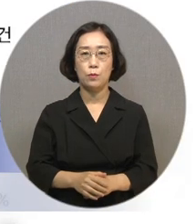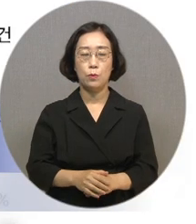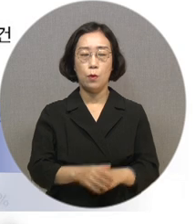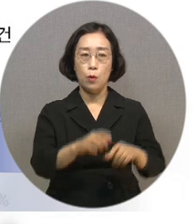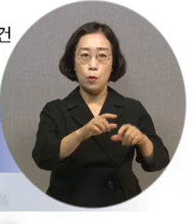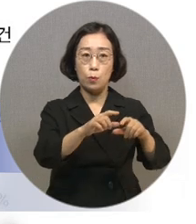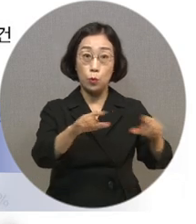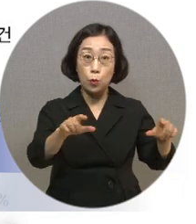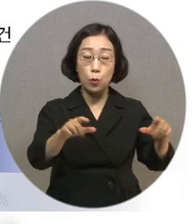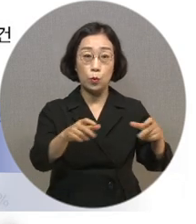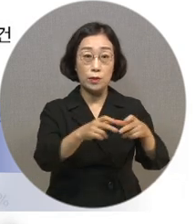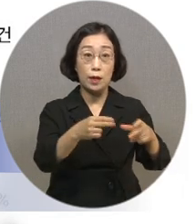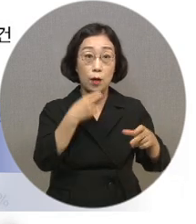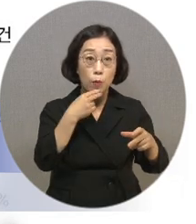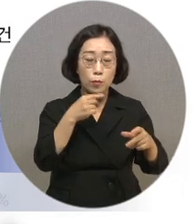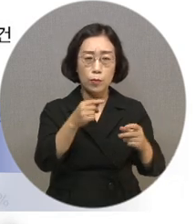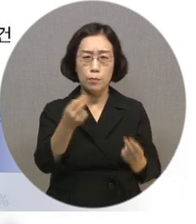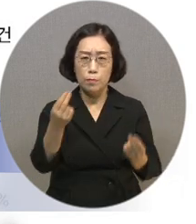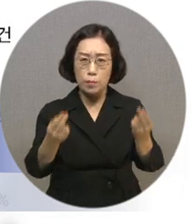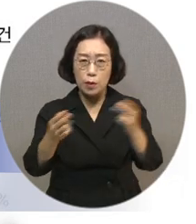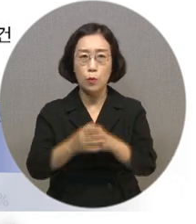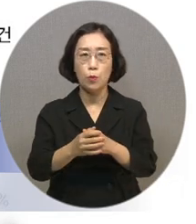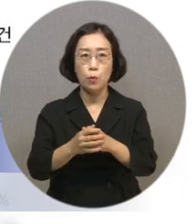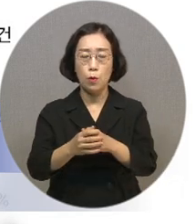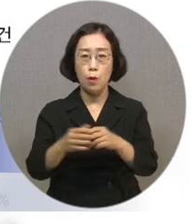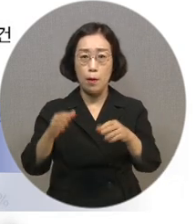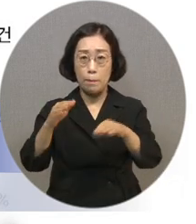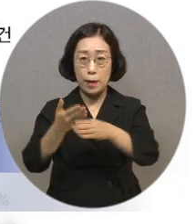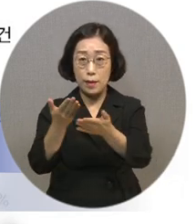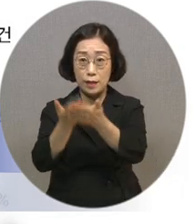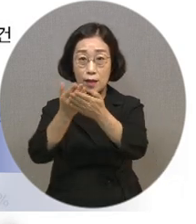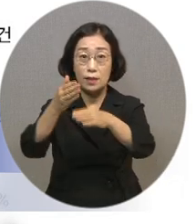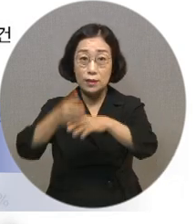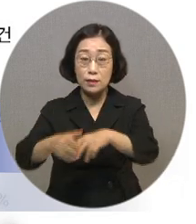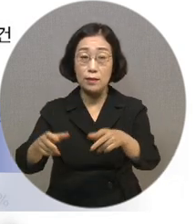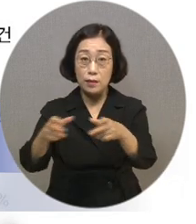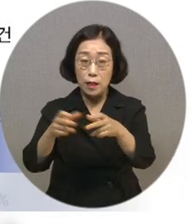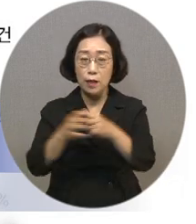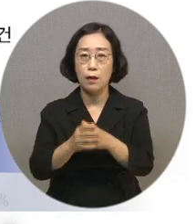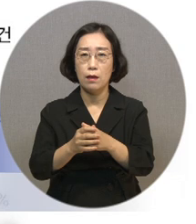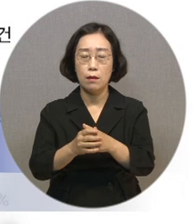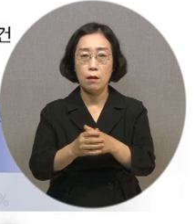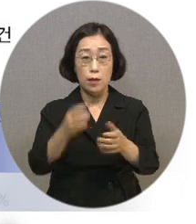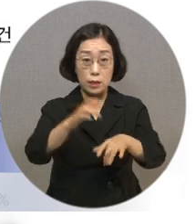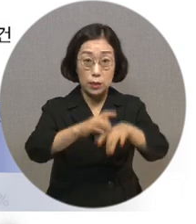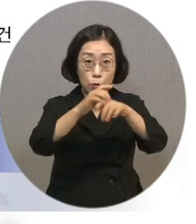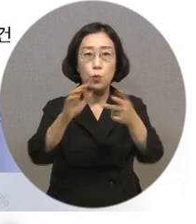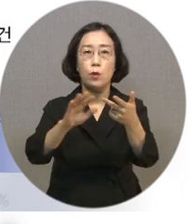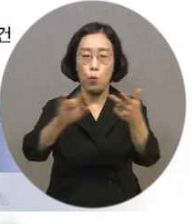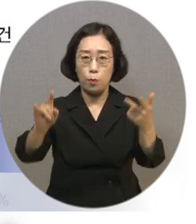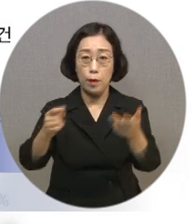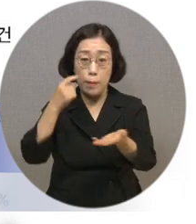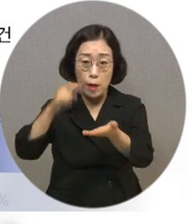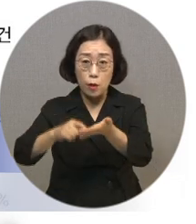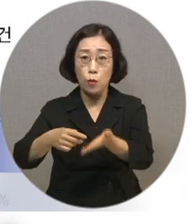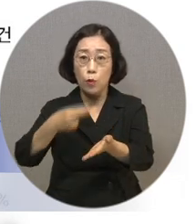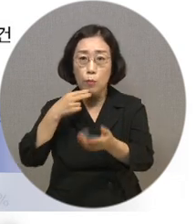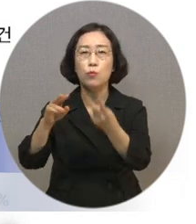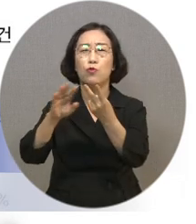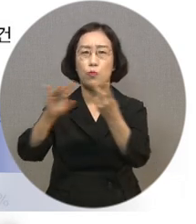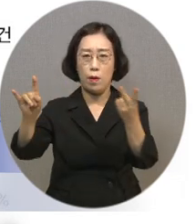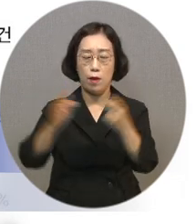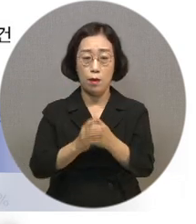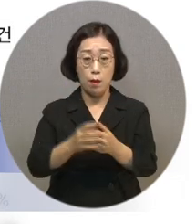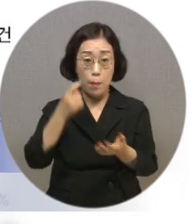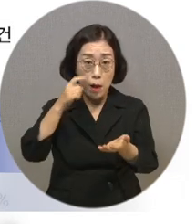대비 발달 장애인 등의 실종 비율은 일곱배 미발견 비율은 두배 높은 것으로 나타났고 심지어 발견시 사망한